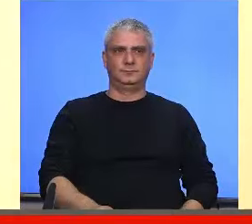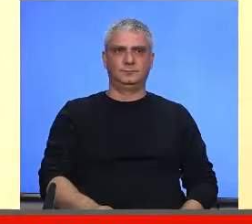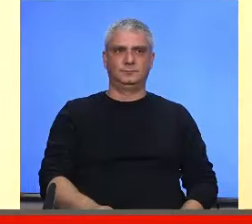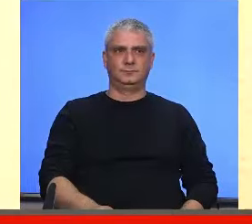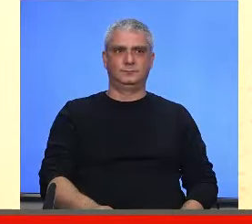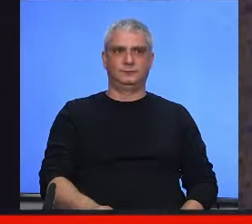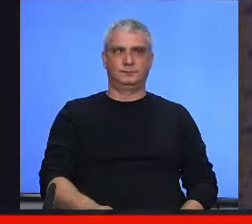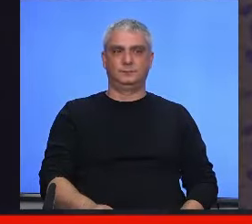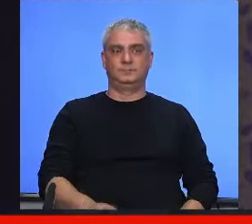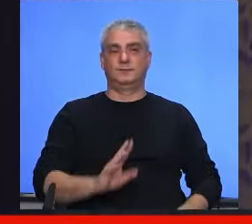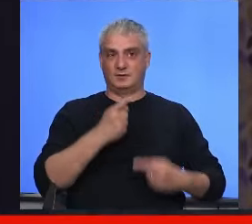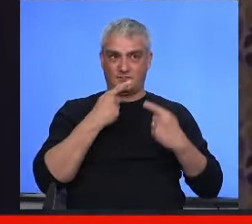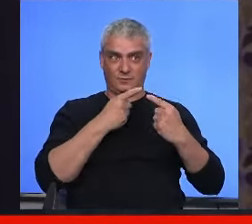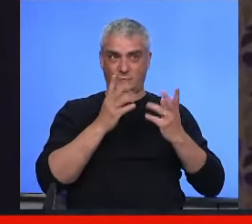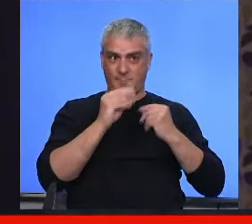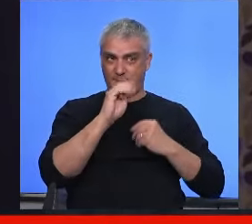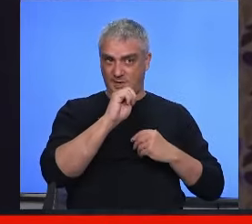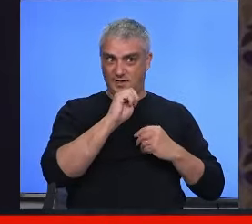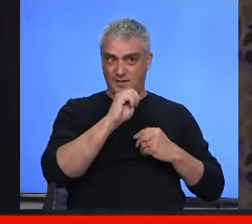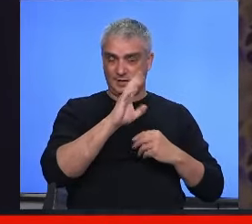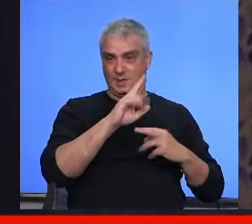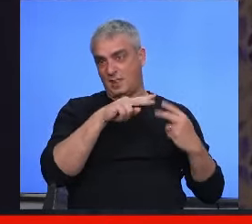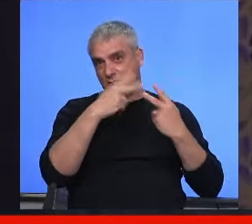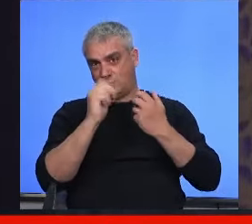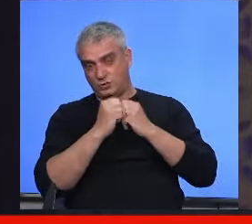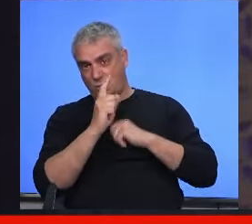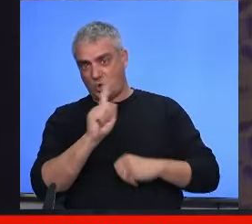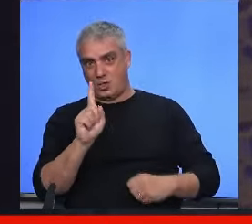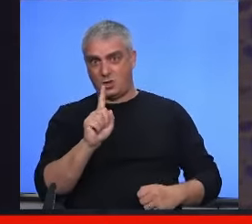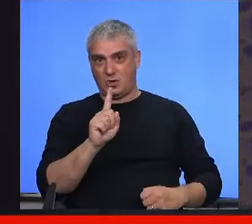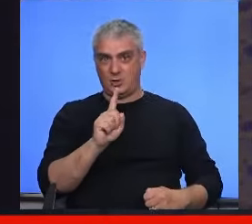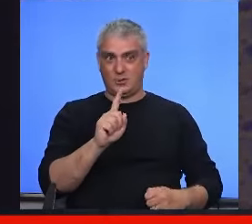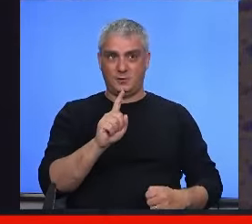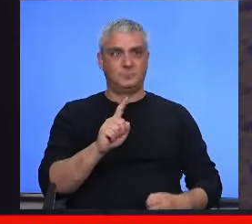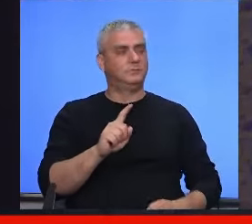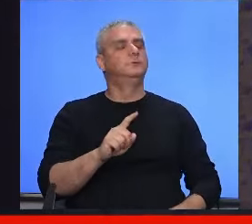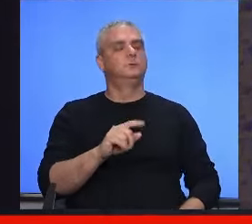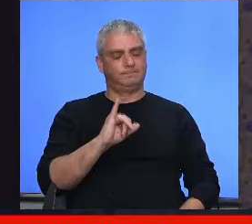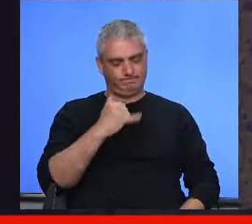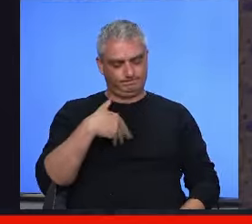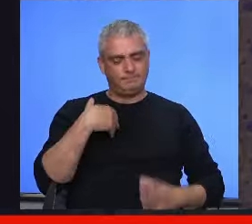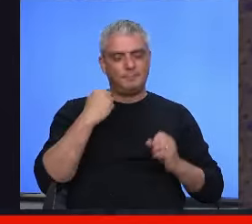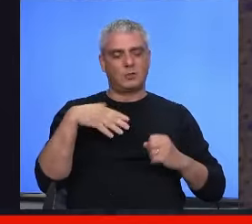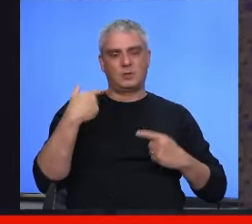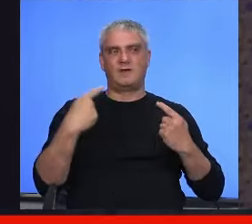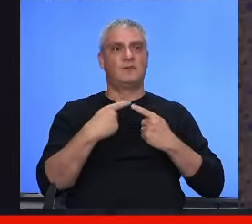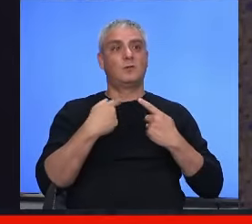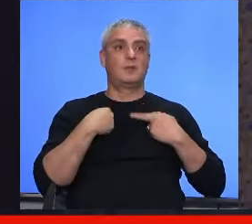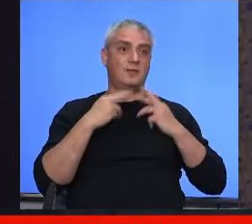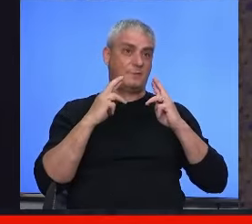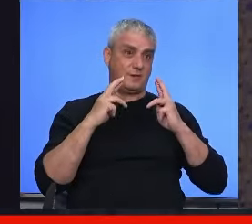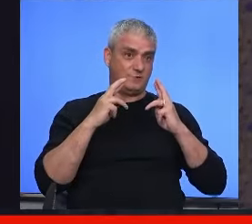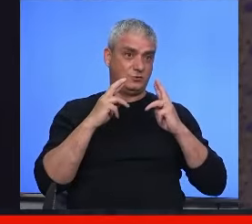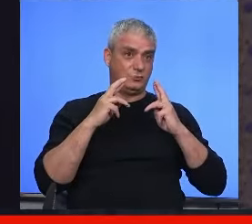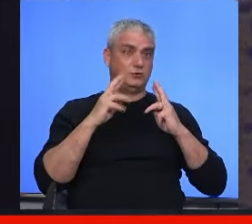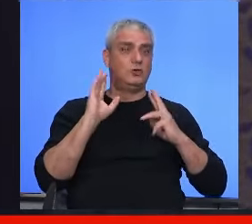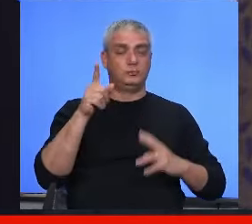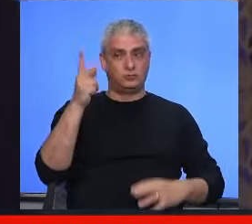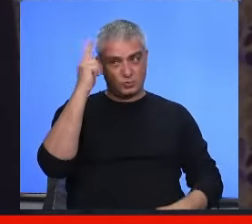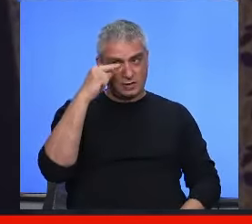יהיו ויכוחים עם מאיר, לחזור או לא לחזור? יהיו ויכוחים בטוח. אני מקווה